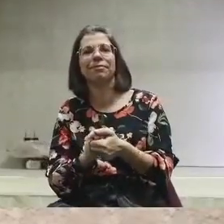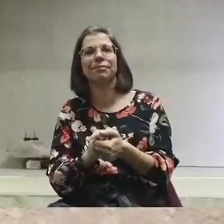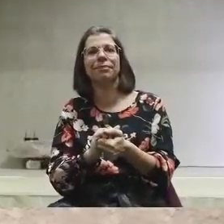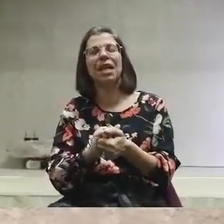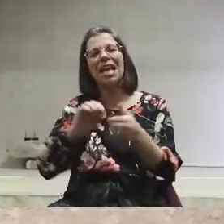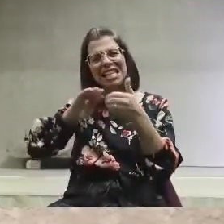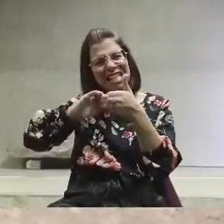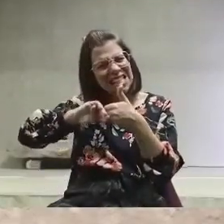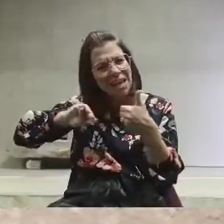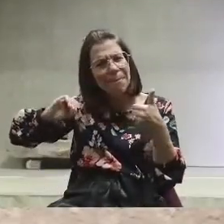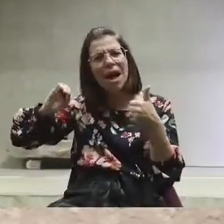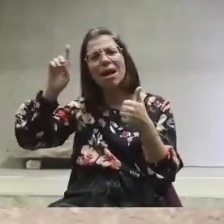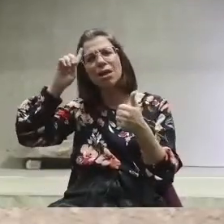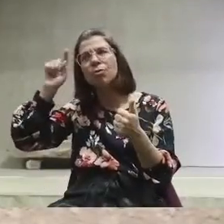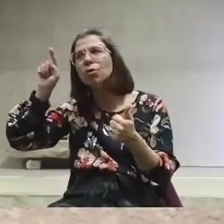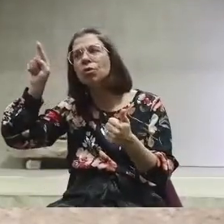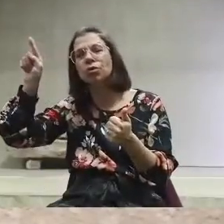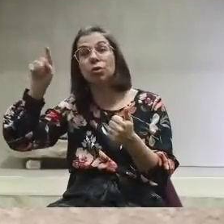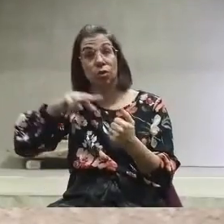Nous sommes parfaits.